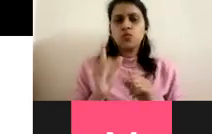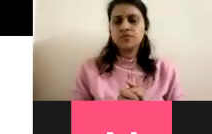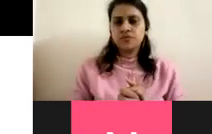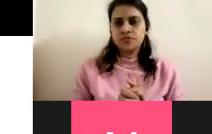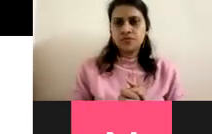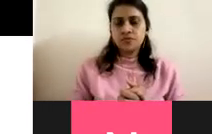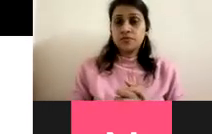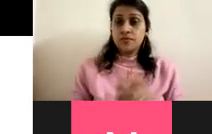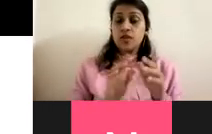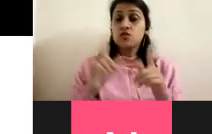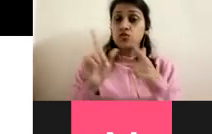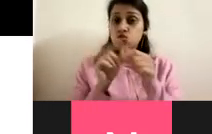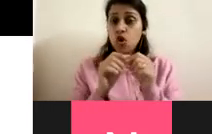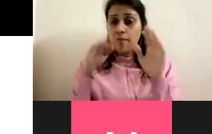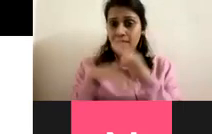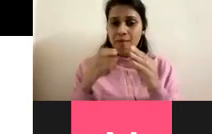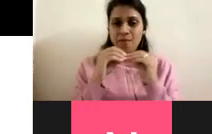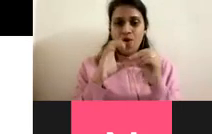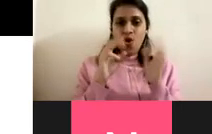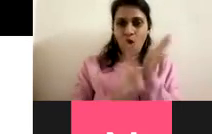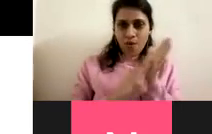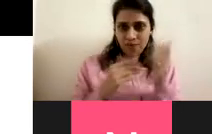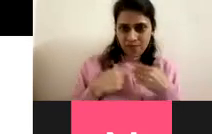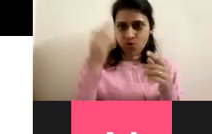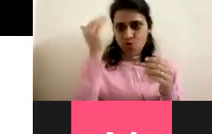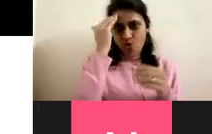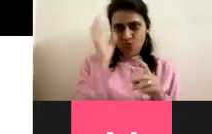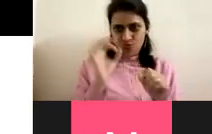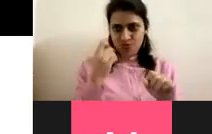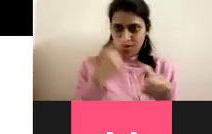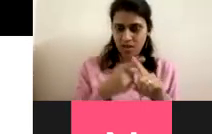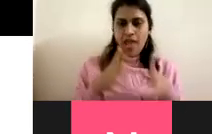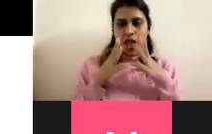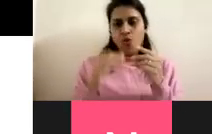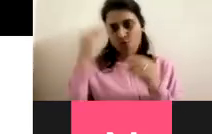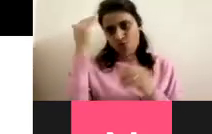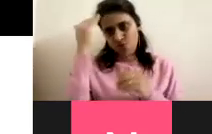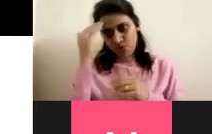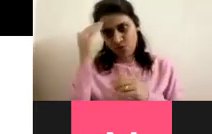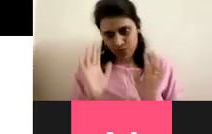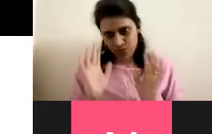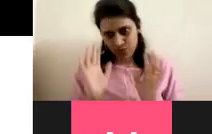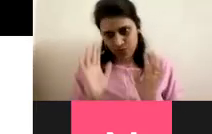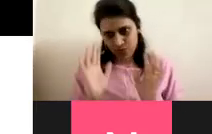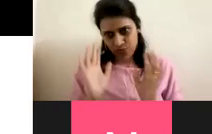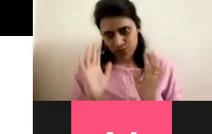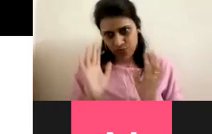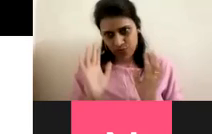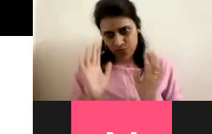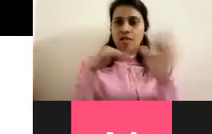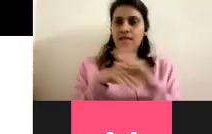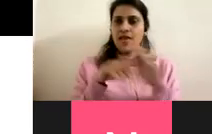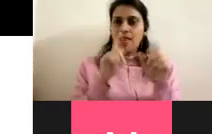जॉब में टाइपिंग है, मैं बीकॉम हूँ, मैं नॉलेज है बीकॉम का, अकाउंटिंग अच्छे से जानता हूँ और एक कंप्यूटर में काम करने